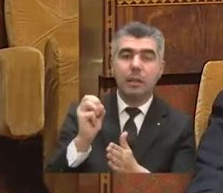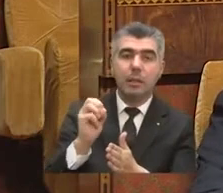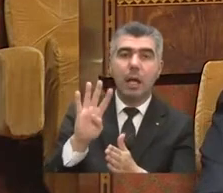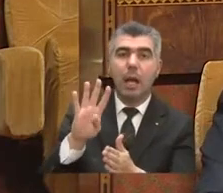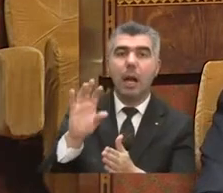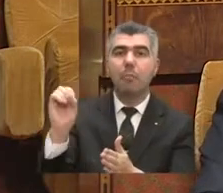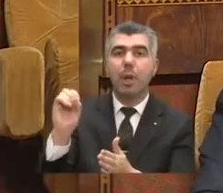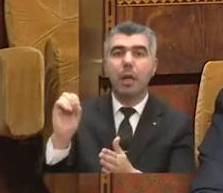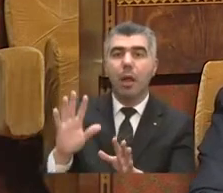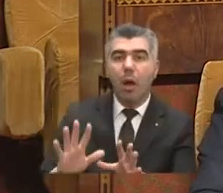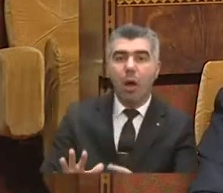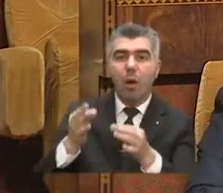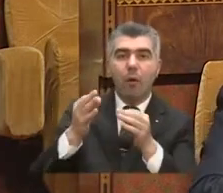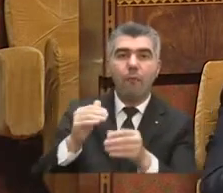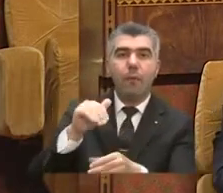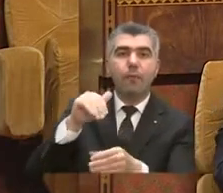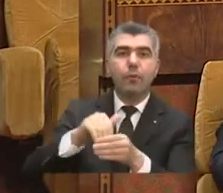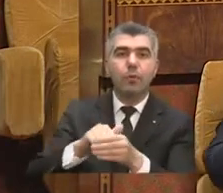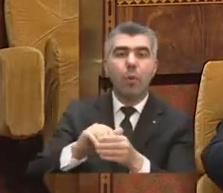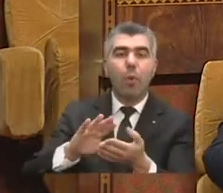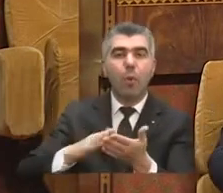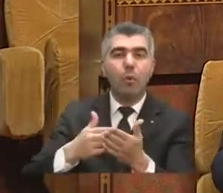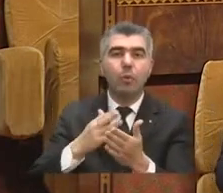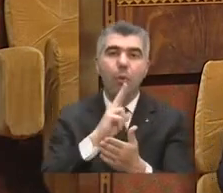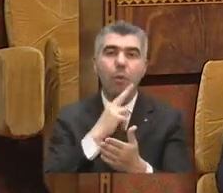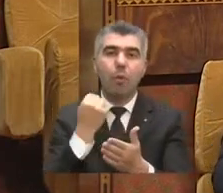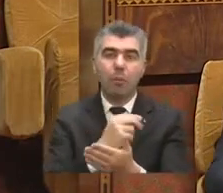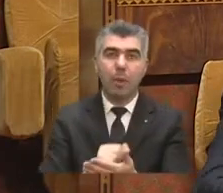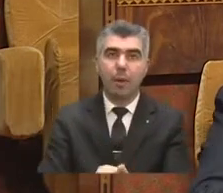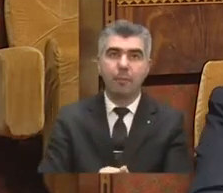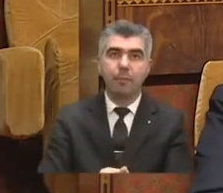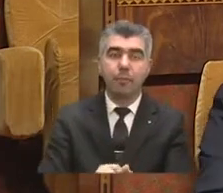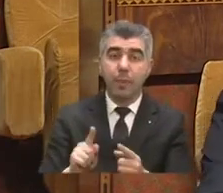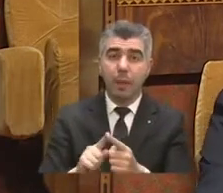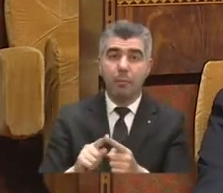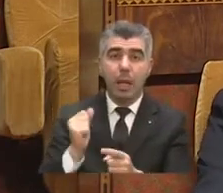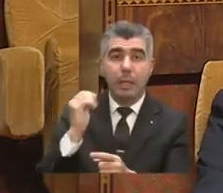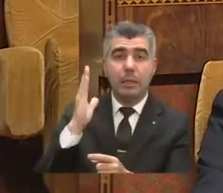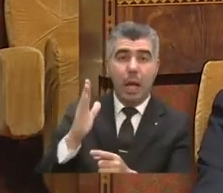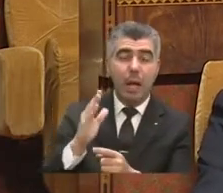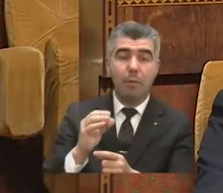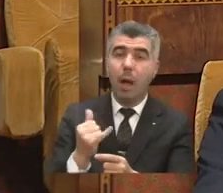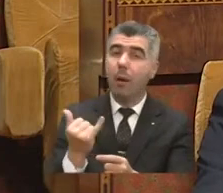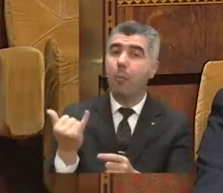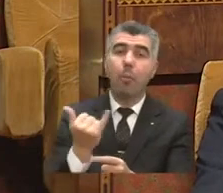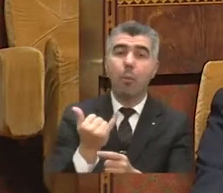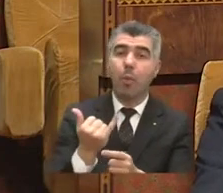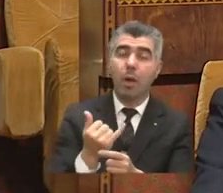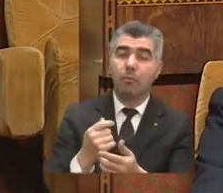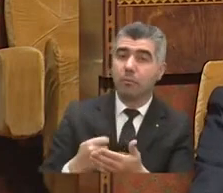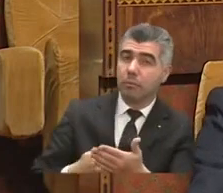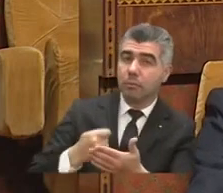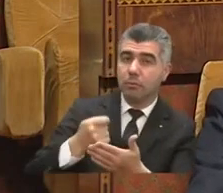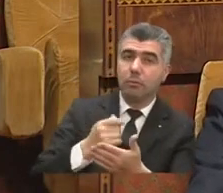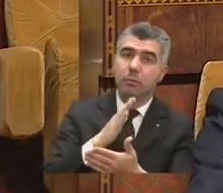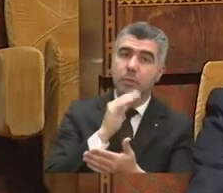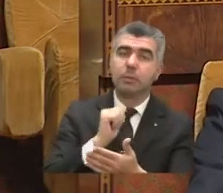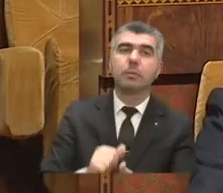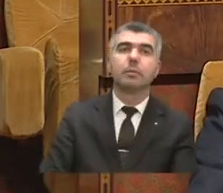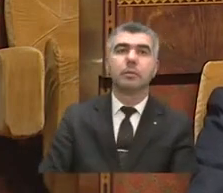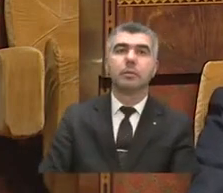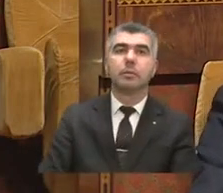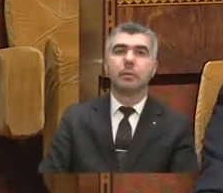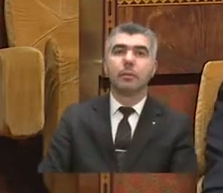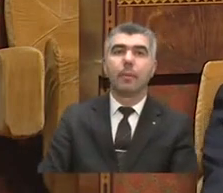30 و40% من الناتج الداخلي الخام، وهو مع الأسف كيضيع مداخل ضريبية مهمة على الدولة.